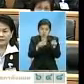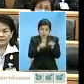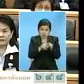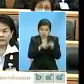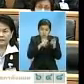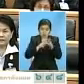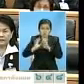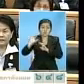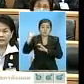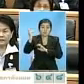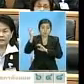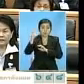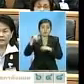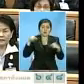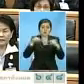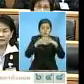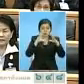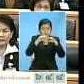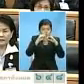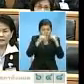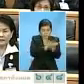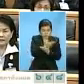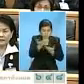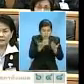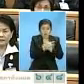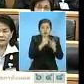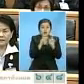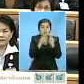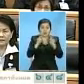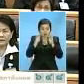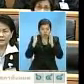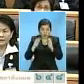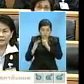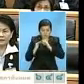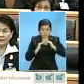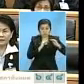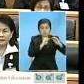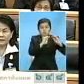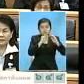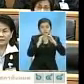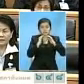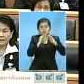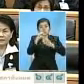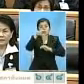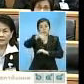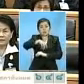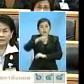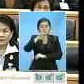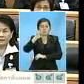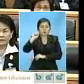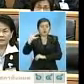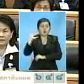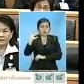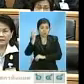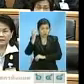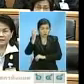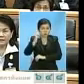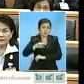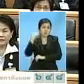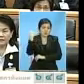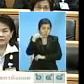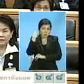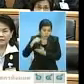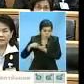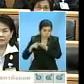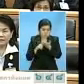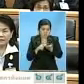ำไปพิจารณาประชุมกันโดยคณะกรรมการสิทธิมนุษยชนขององค์การรัฐสภาโลกหลายครั้งผมต้องเรียนให้ท